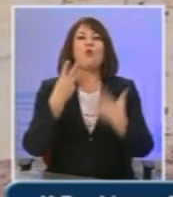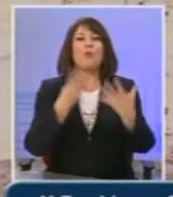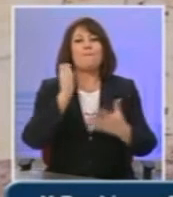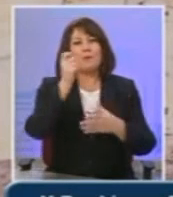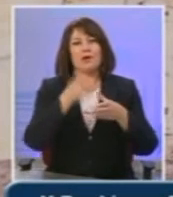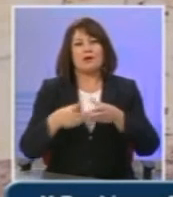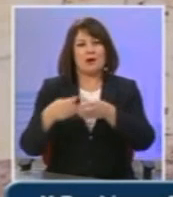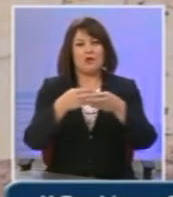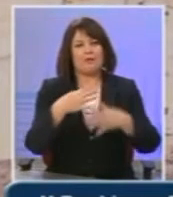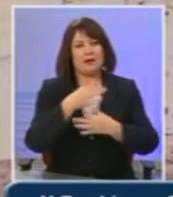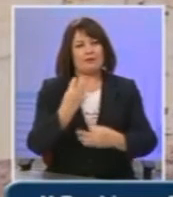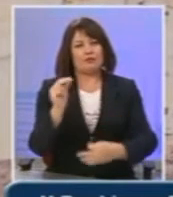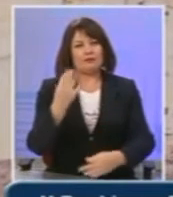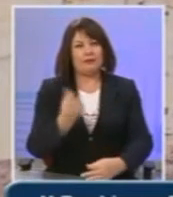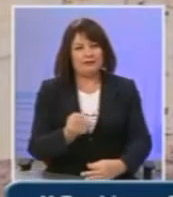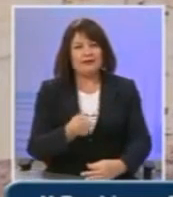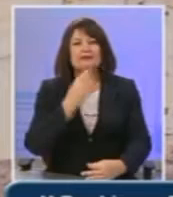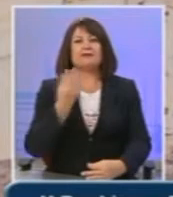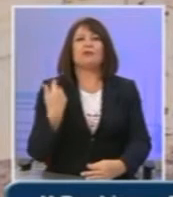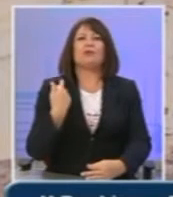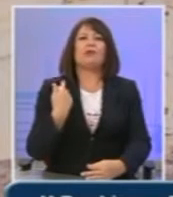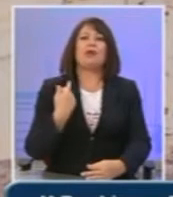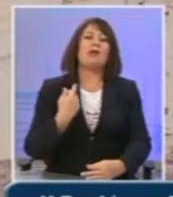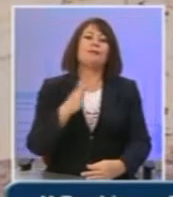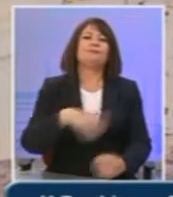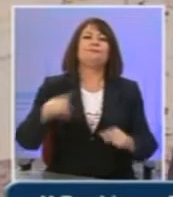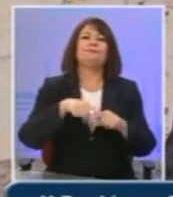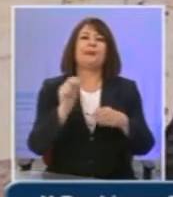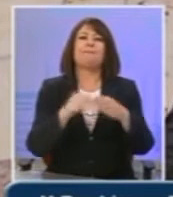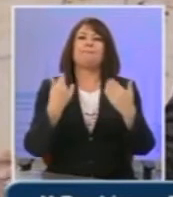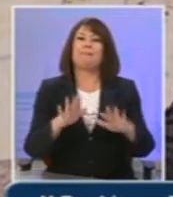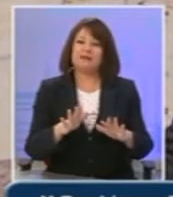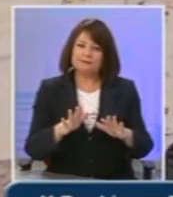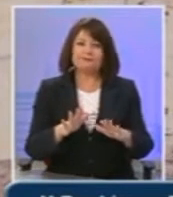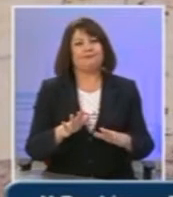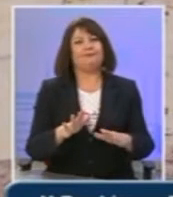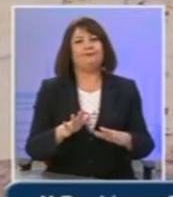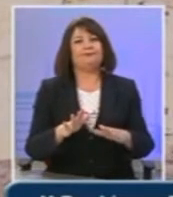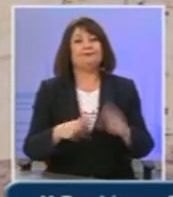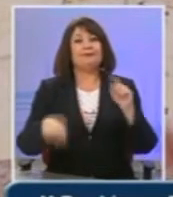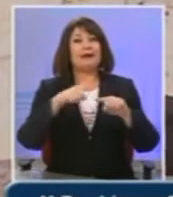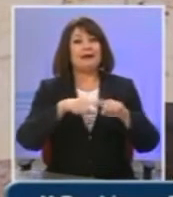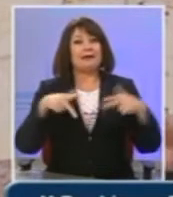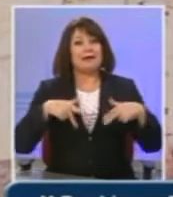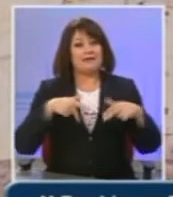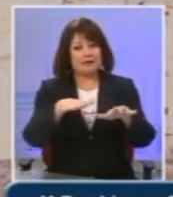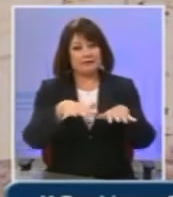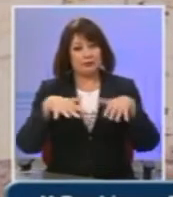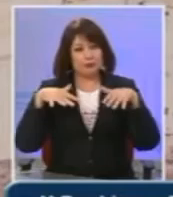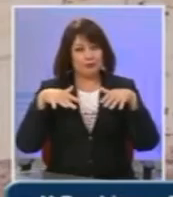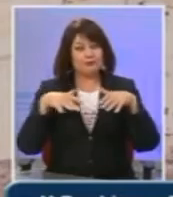μας, μετά τις πρόσφατες εθνικές εκλογές και ενώπιον της ελληνικής κυβέρνησης που